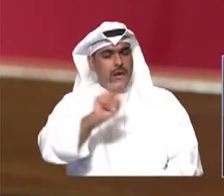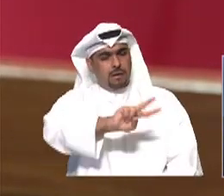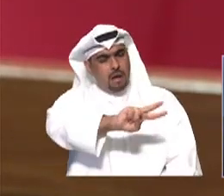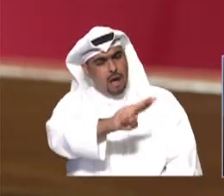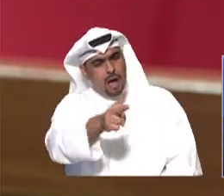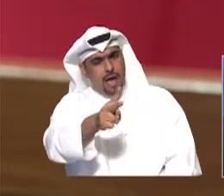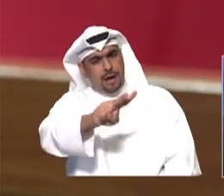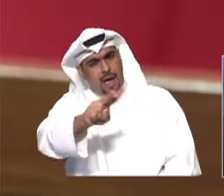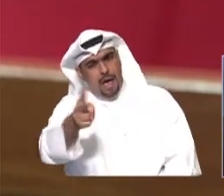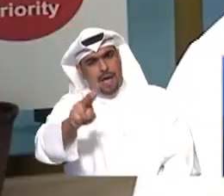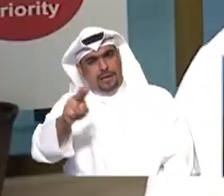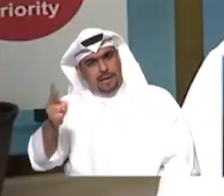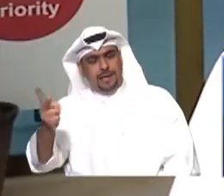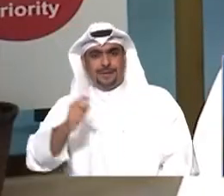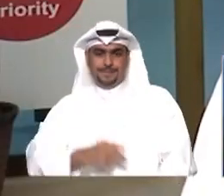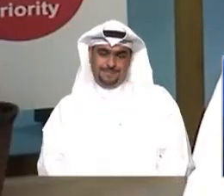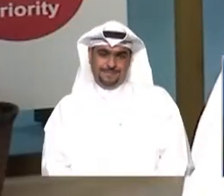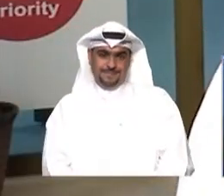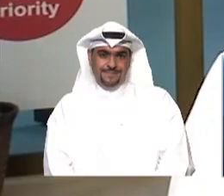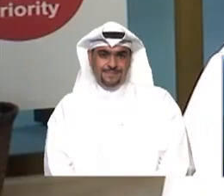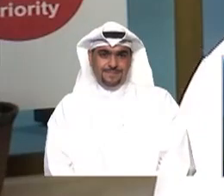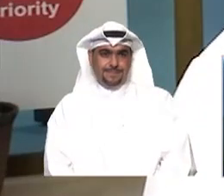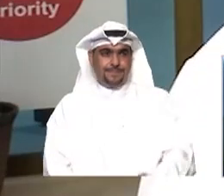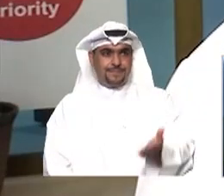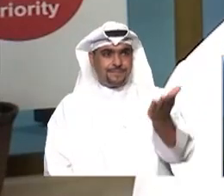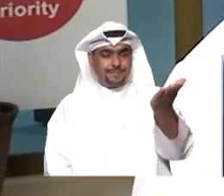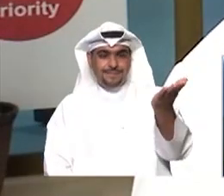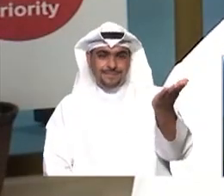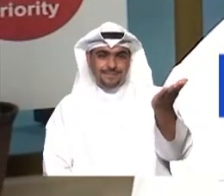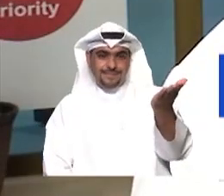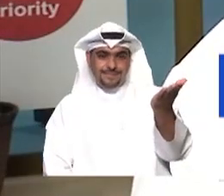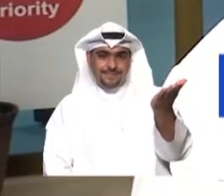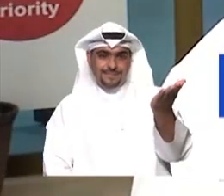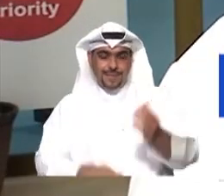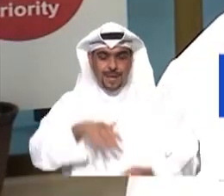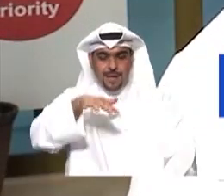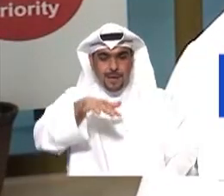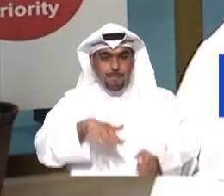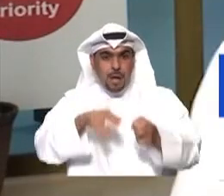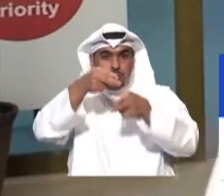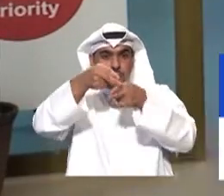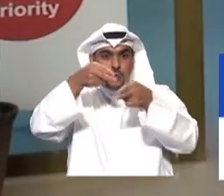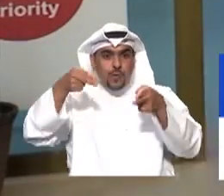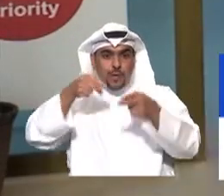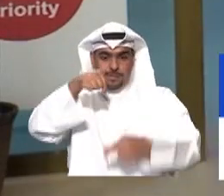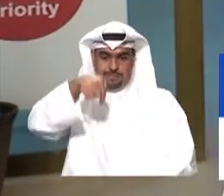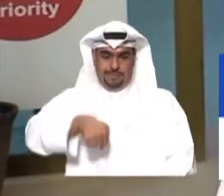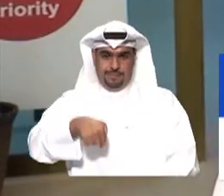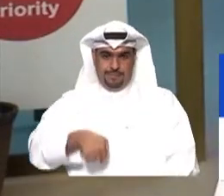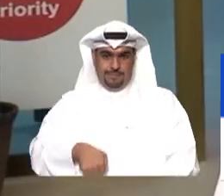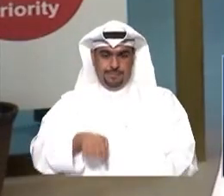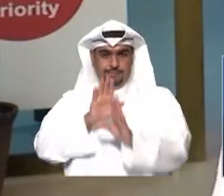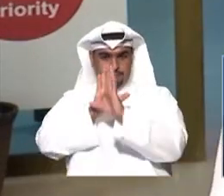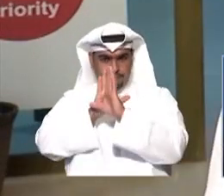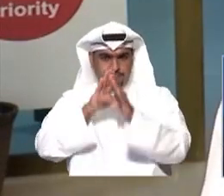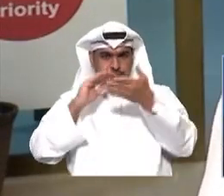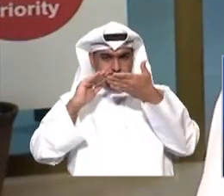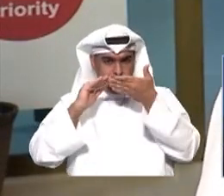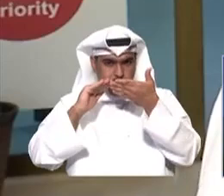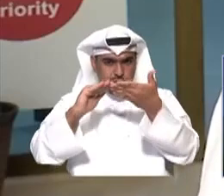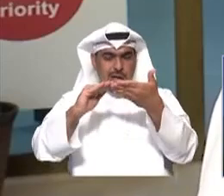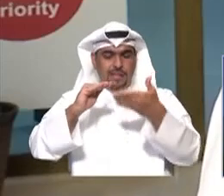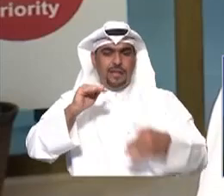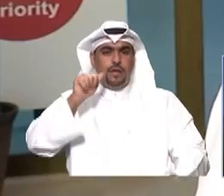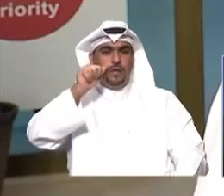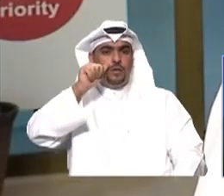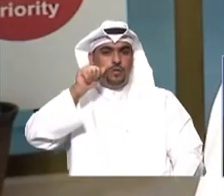قوة كل يوم. طبعا اليوم في إطار العمل الإنساني الذي تقوم فيه دولة الكويت دشنا مخيمات